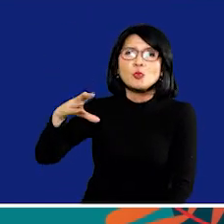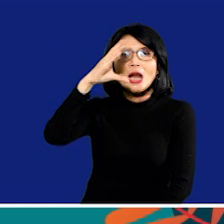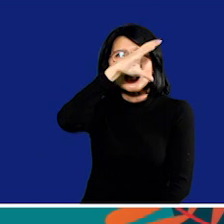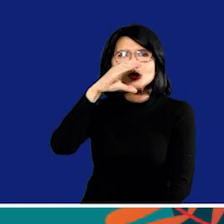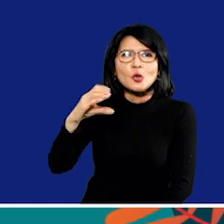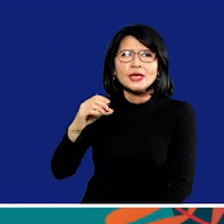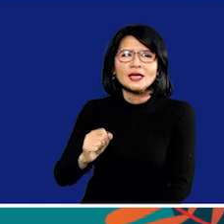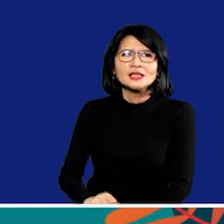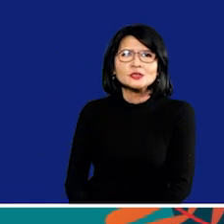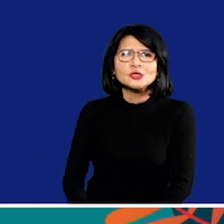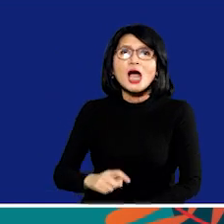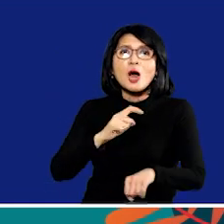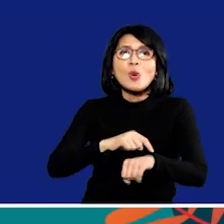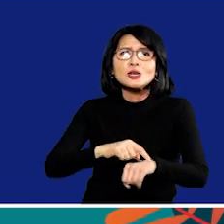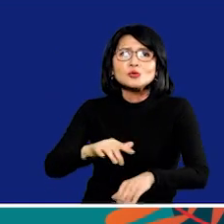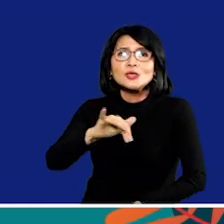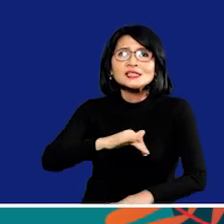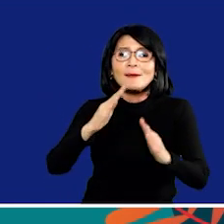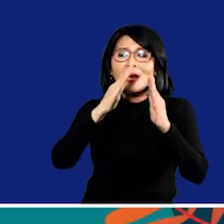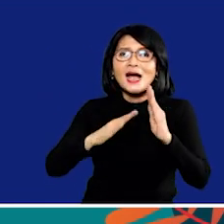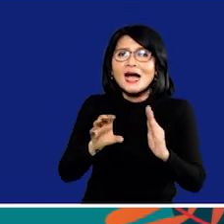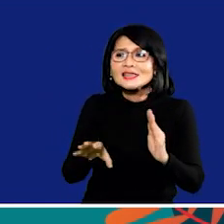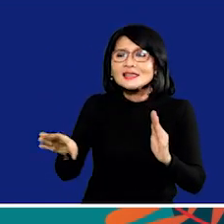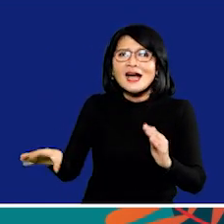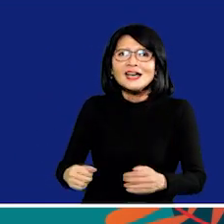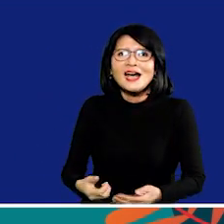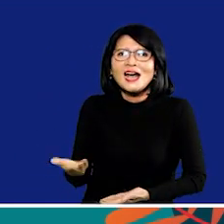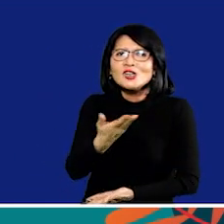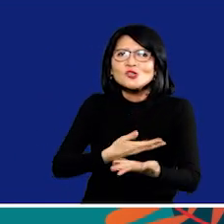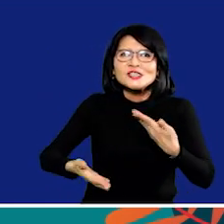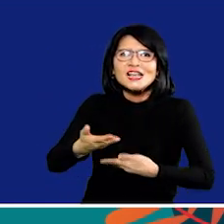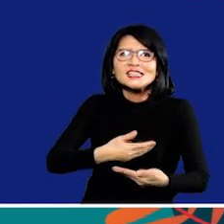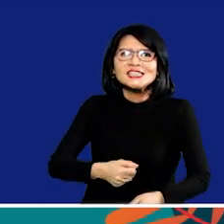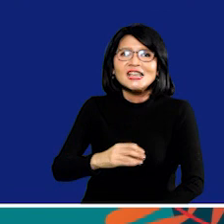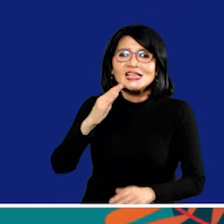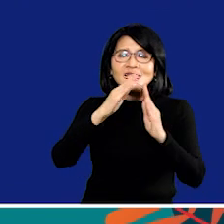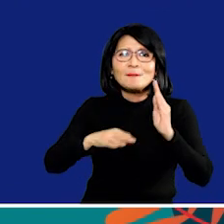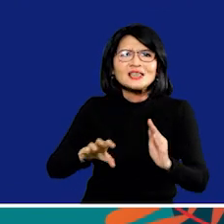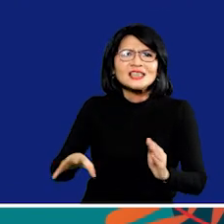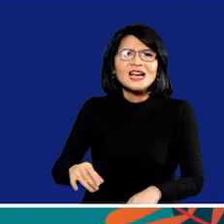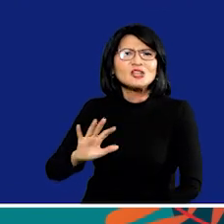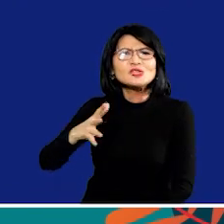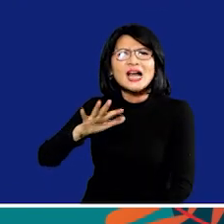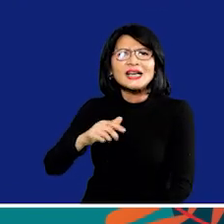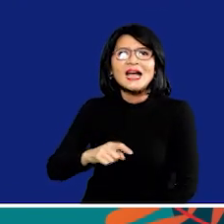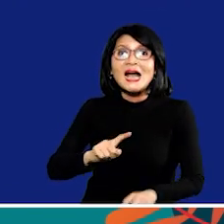sore. Artinya masa untuk seperti itu jarang ya, masa untuk bersosialisasi itu jarang ya. Tapi sekarang kan sejak kita di